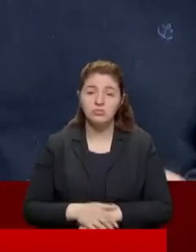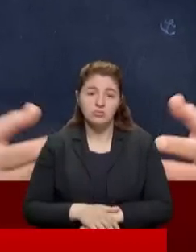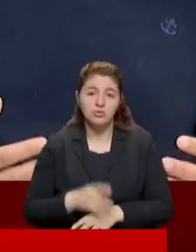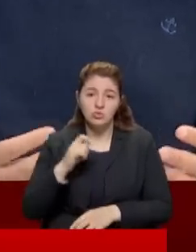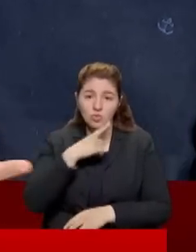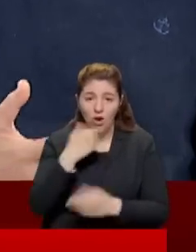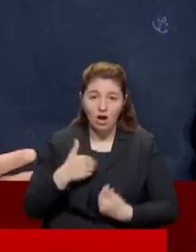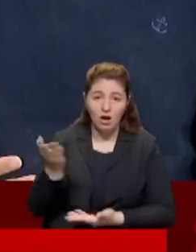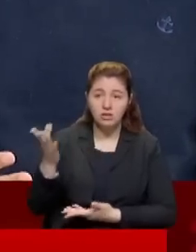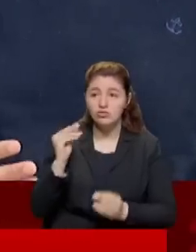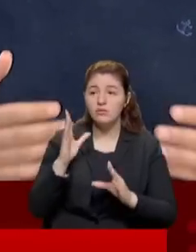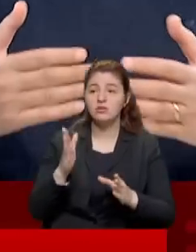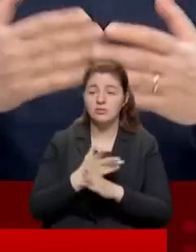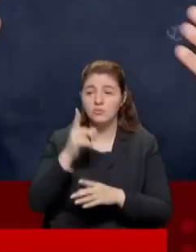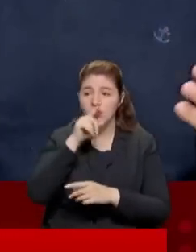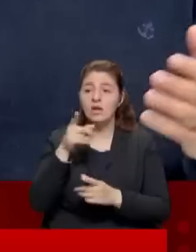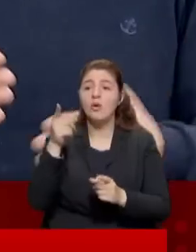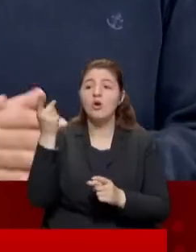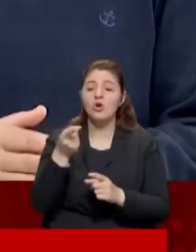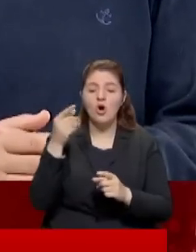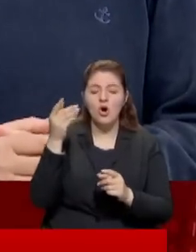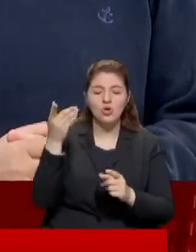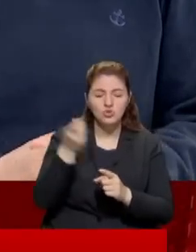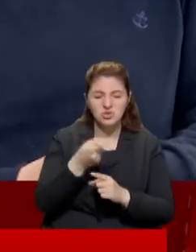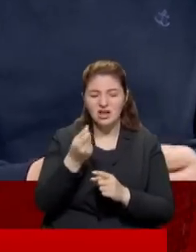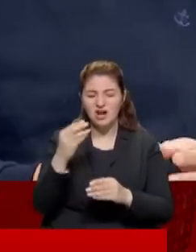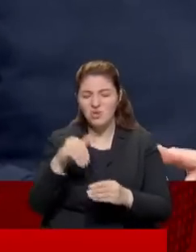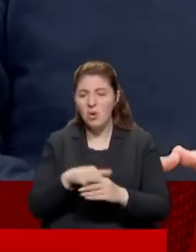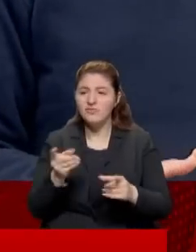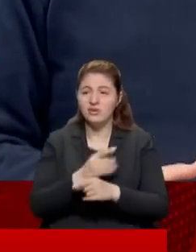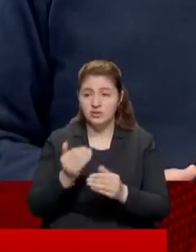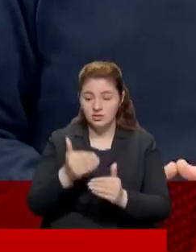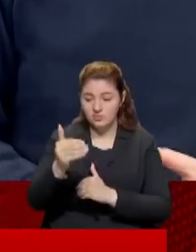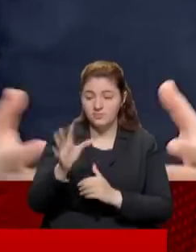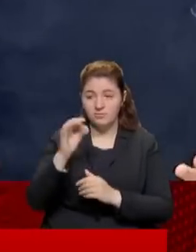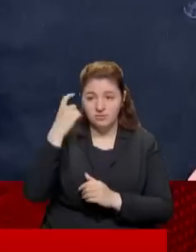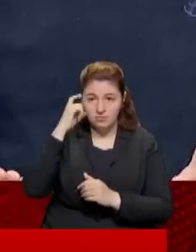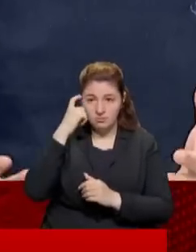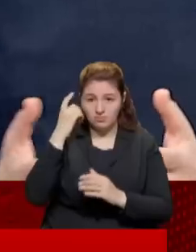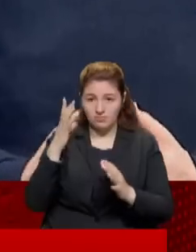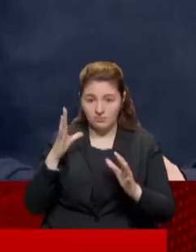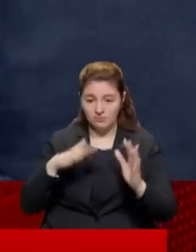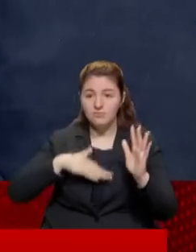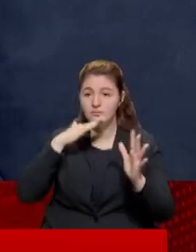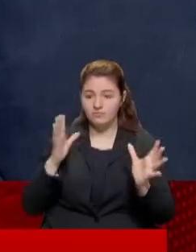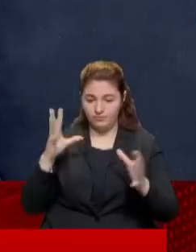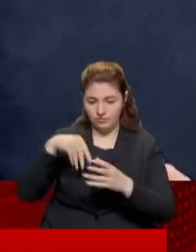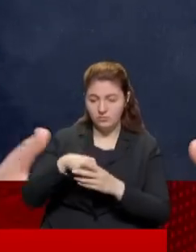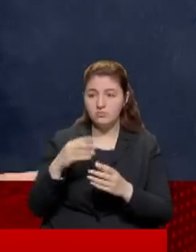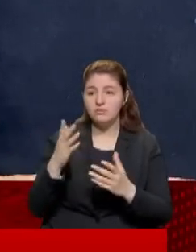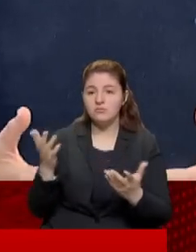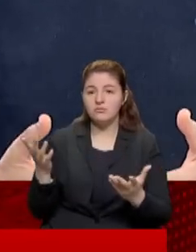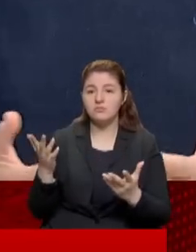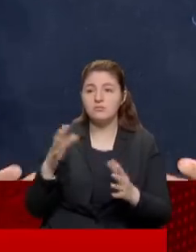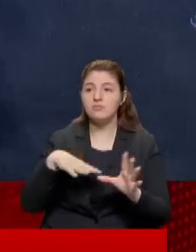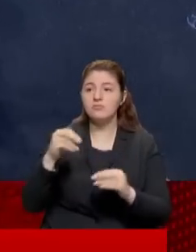zor durumda birçok sebepten, illa hani oy oranı meselesinden de öte. Bir kere hem zihni kapasite olarak artık,